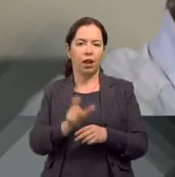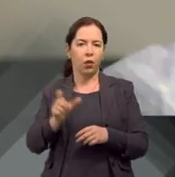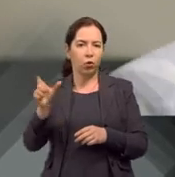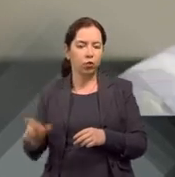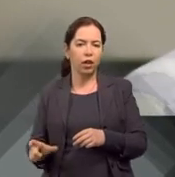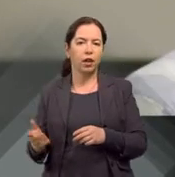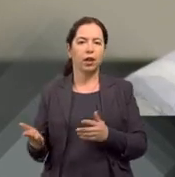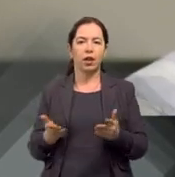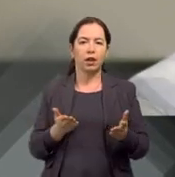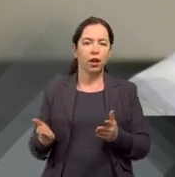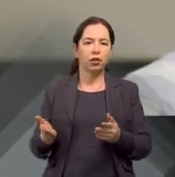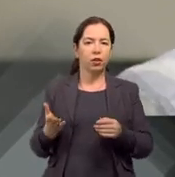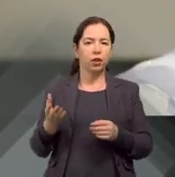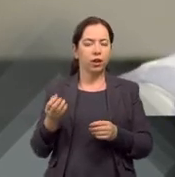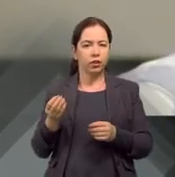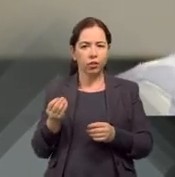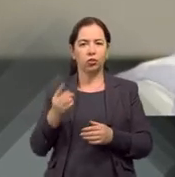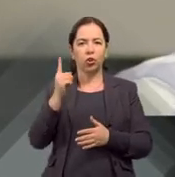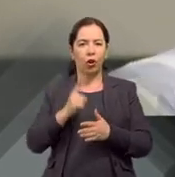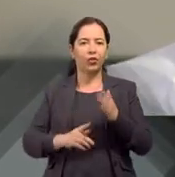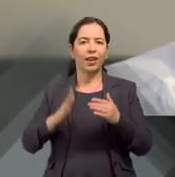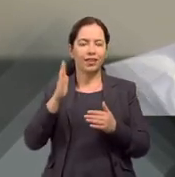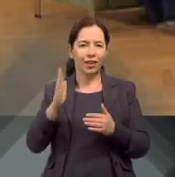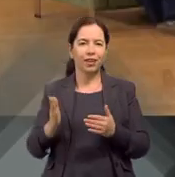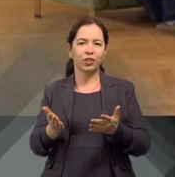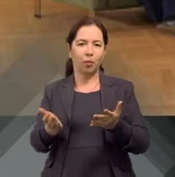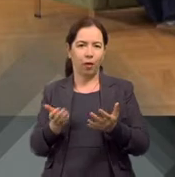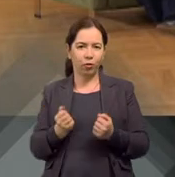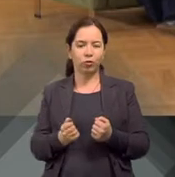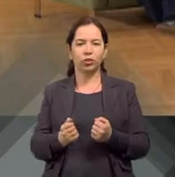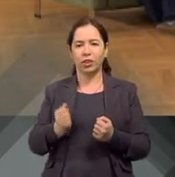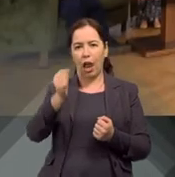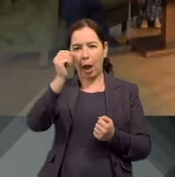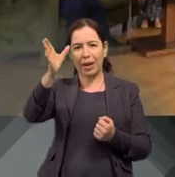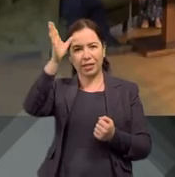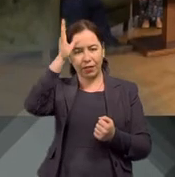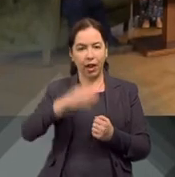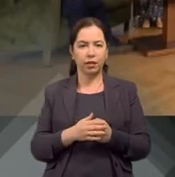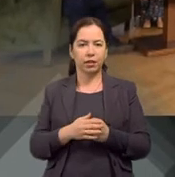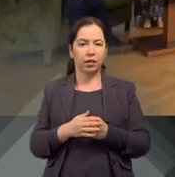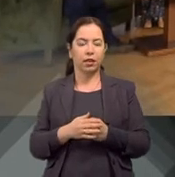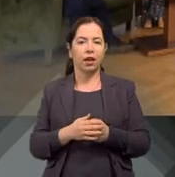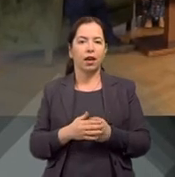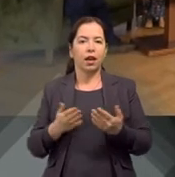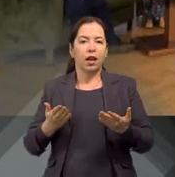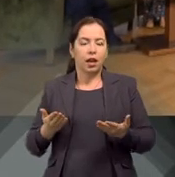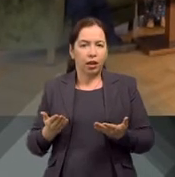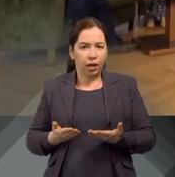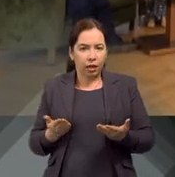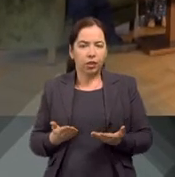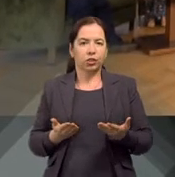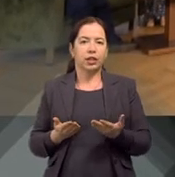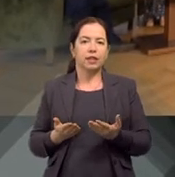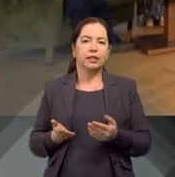все еще не утратили надежды на образование. Эта жизнь среди молодых людей, в которых все эти вопросы